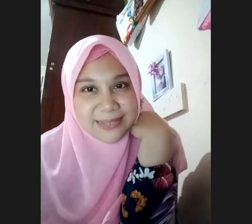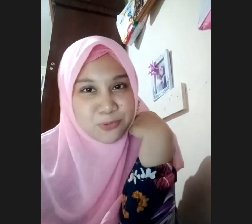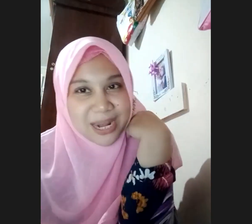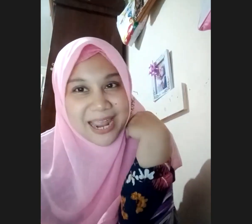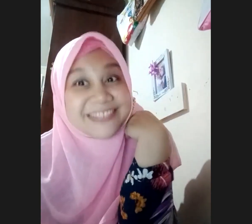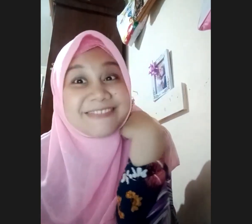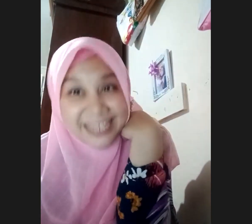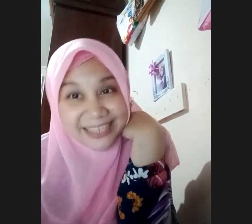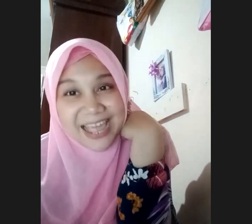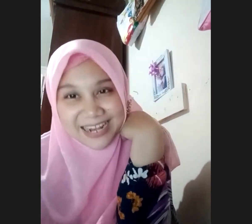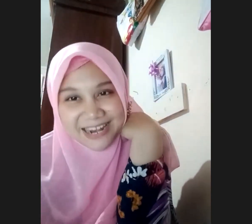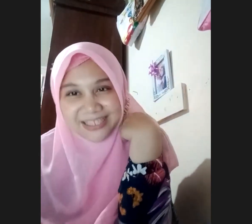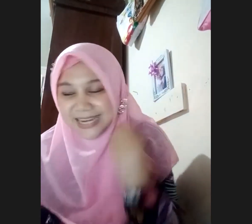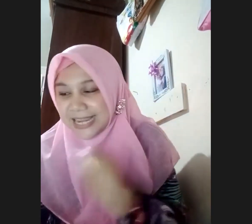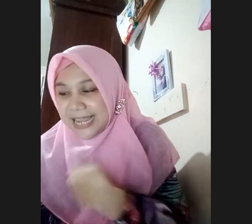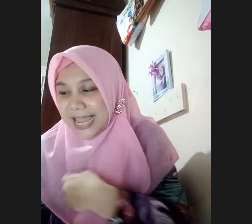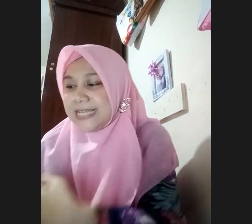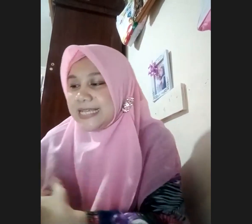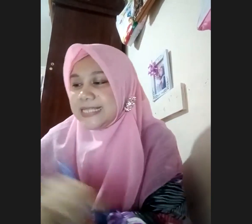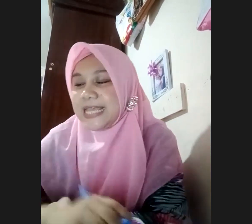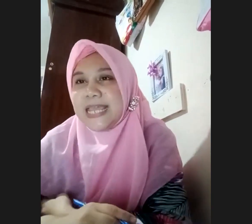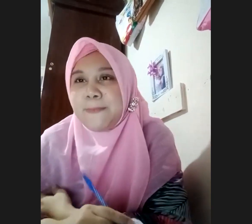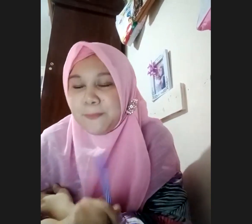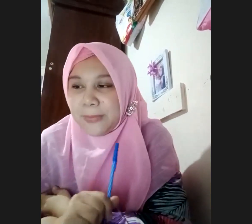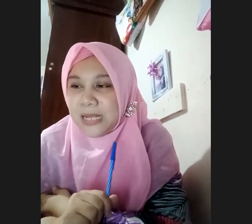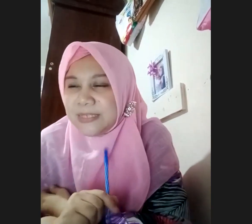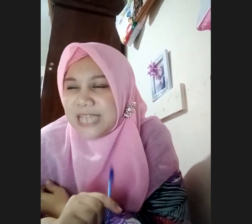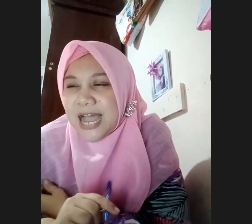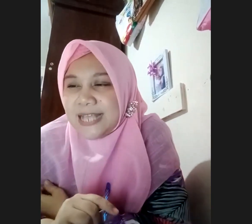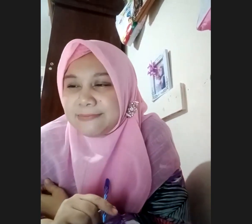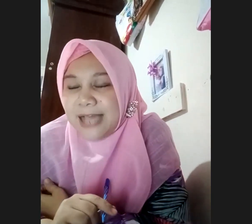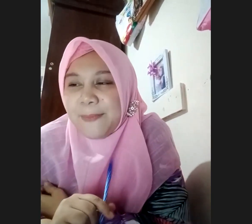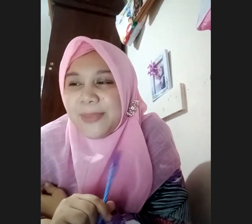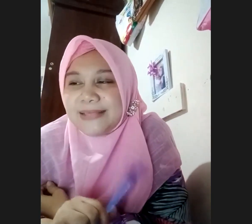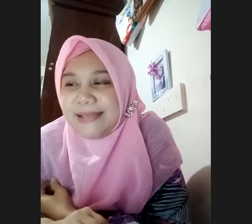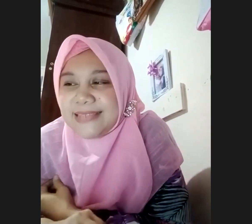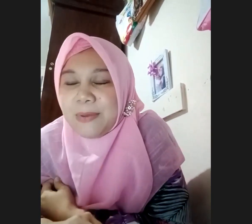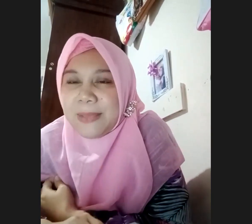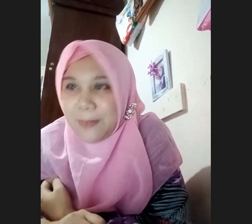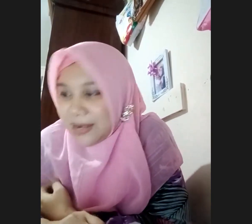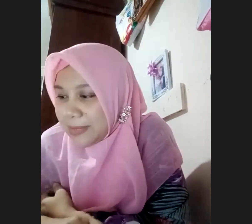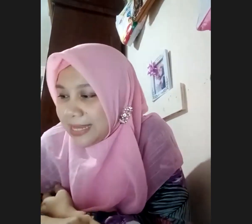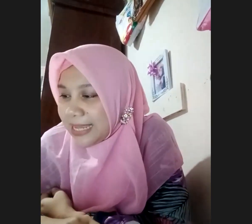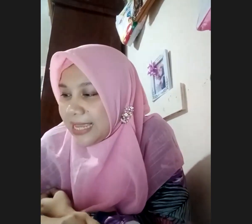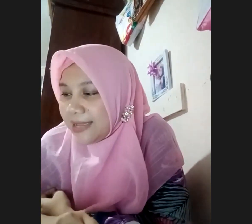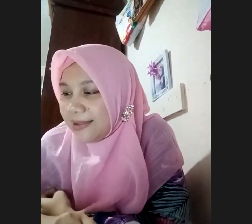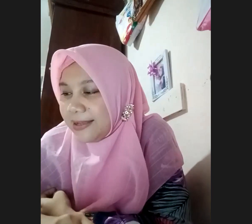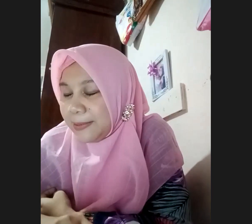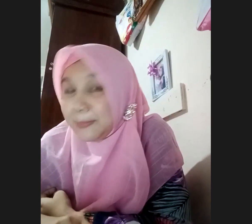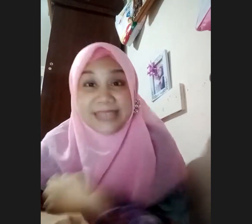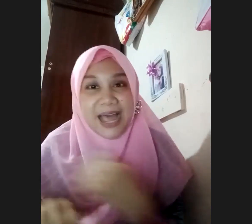memberi kesimpulan diskusi kita hari ini, Dokter Dini ya. Jadi menjaga kehamilan sehat selama masa pandemi